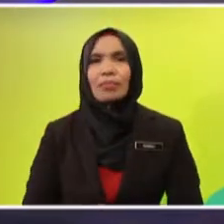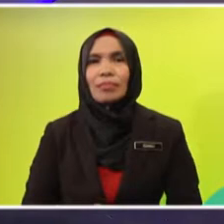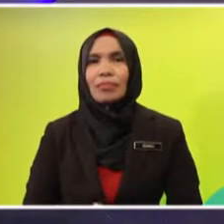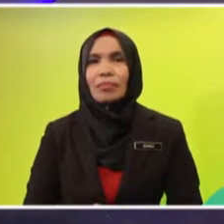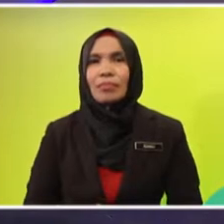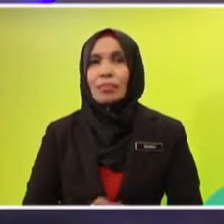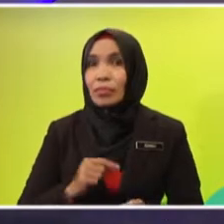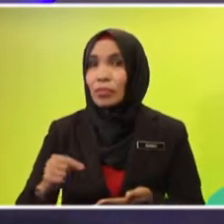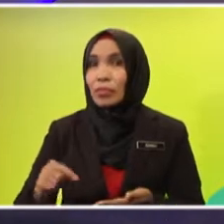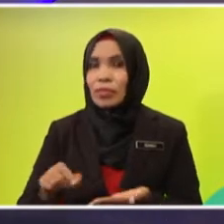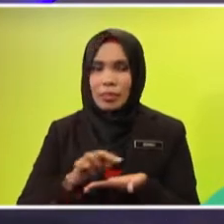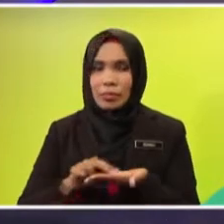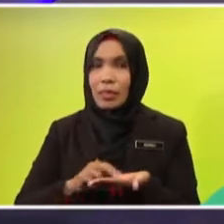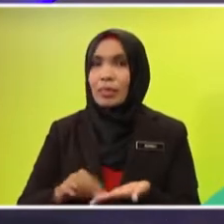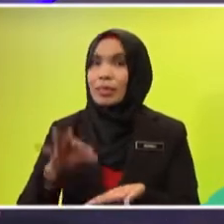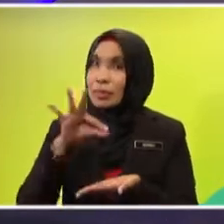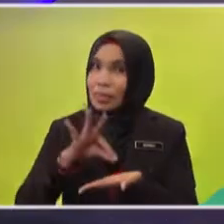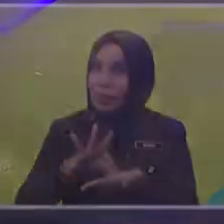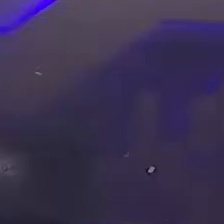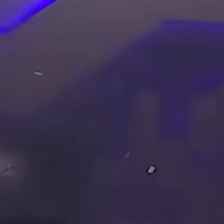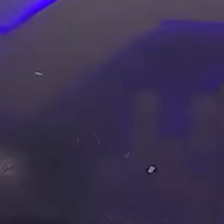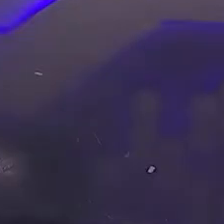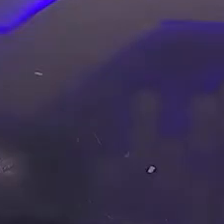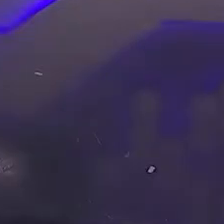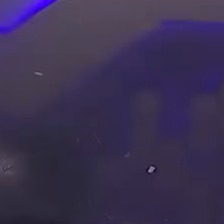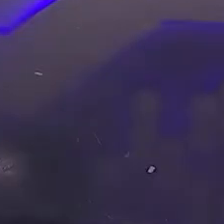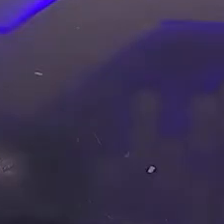tulis baca cilek